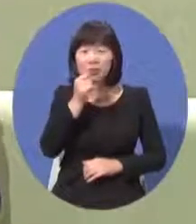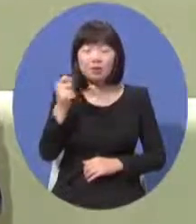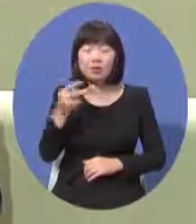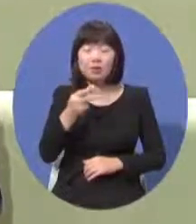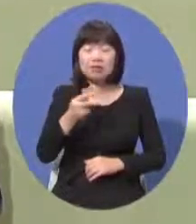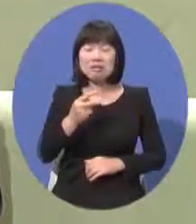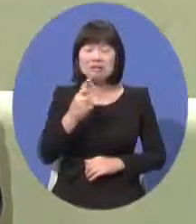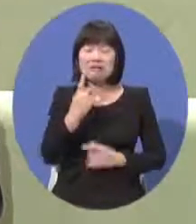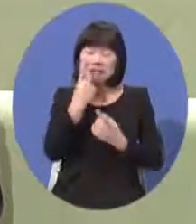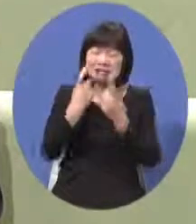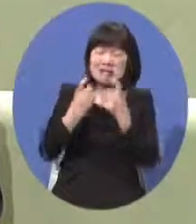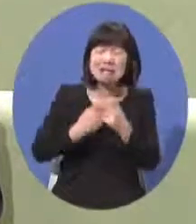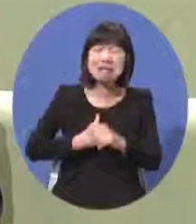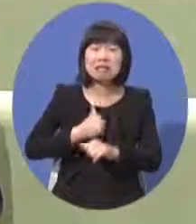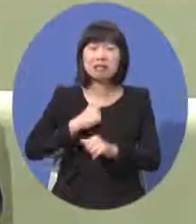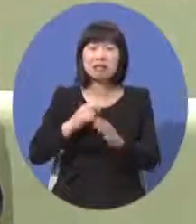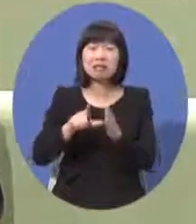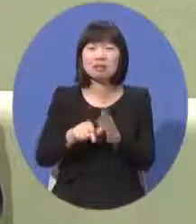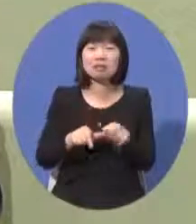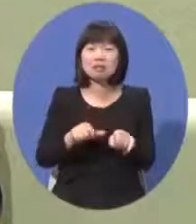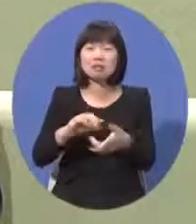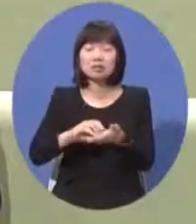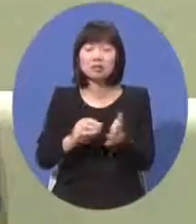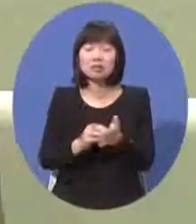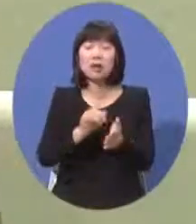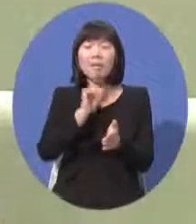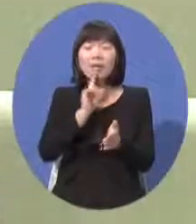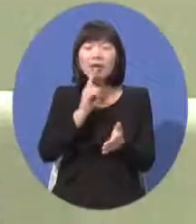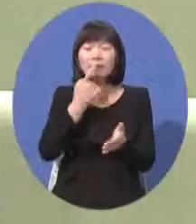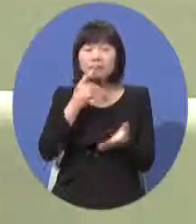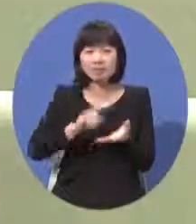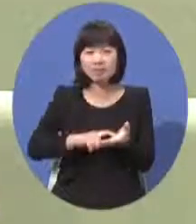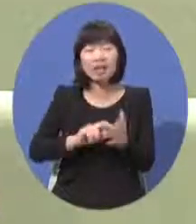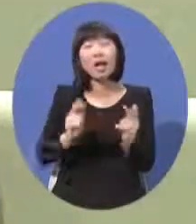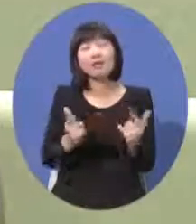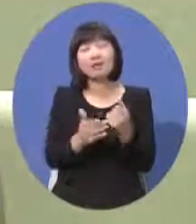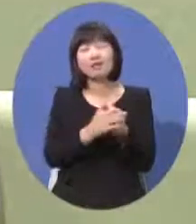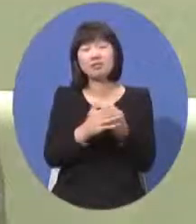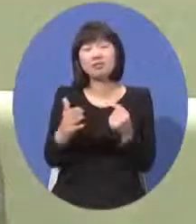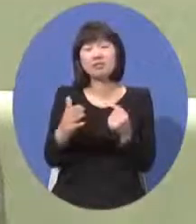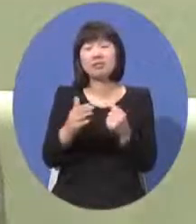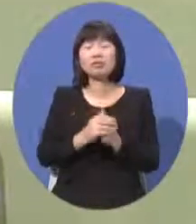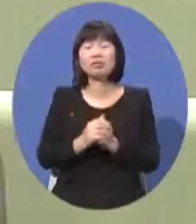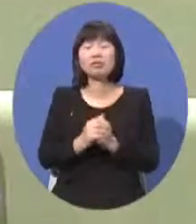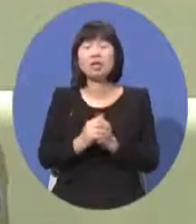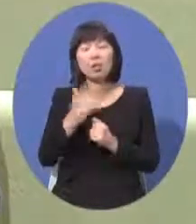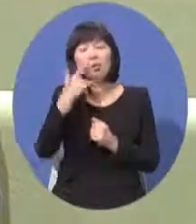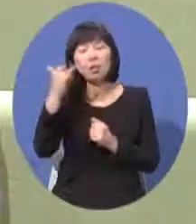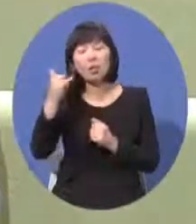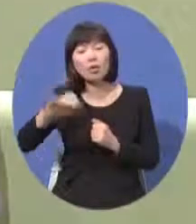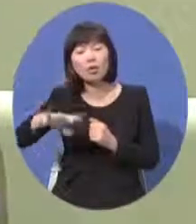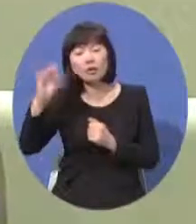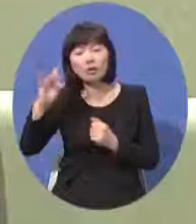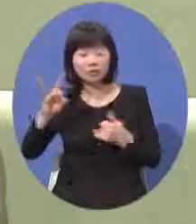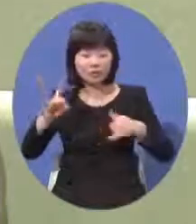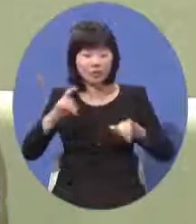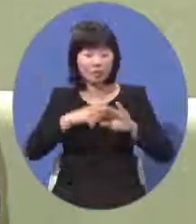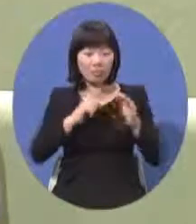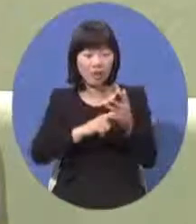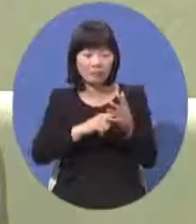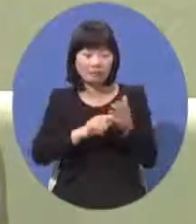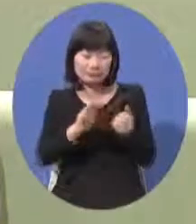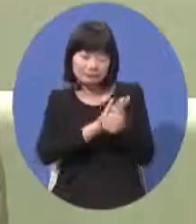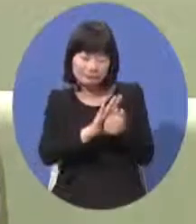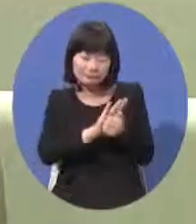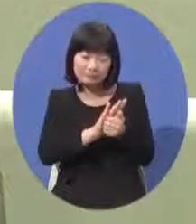너무 씩씩거리면서 화가 났을 때는 그거를 적절하게 말하기가 굉장히 힘들거든요. 네. 그렇기 때문에 그럴 때는 부모가 먼저 아이의 마음을 읽어주면서